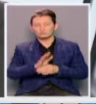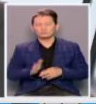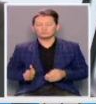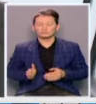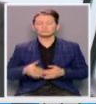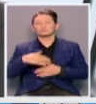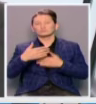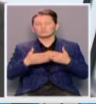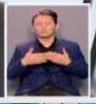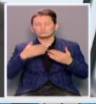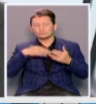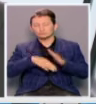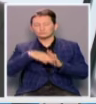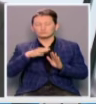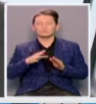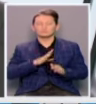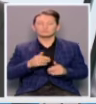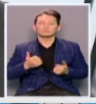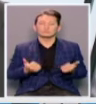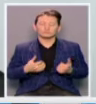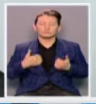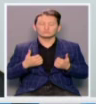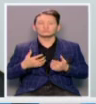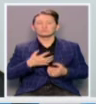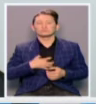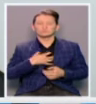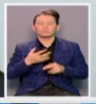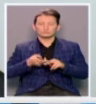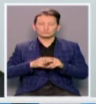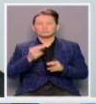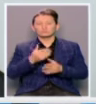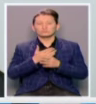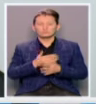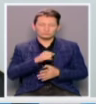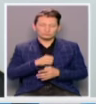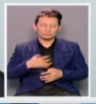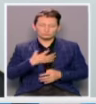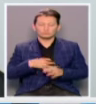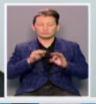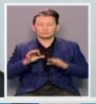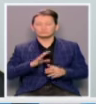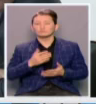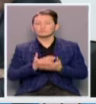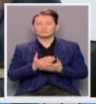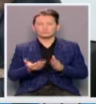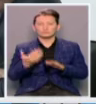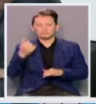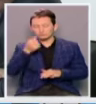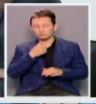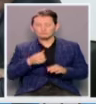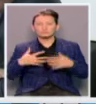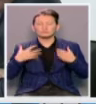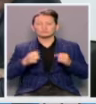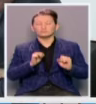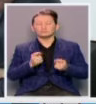әріптестікті жетілдіру қажет екені айтылды. Әсіресе денсаулық саласына инвестиция тартудың маңыздылығы жоғары. Мәселен, былтыр елімізде денсаулық сақтау